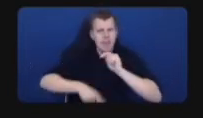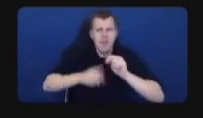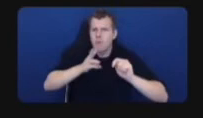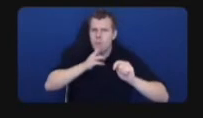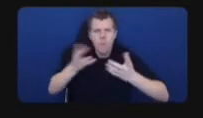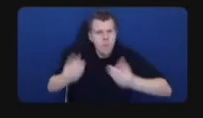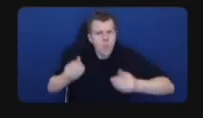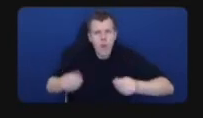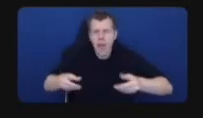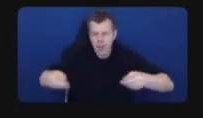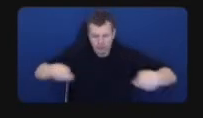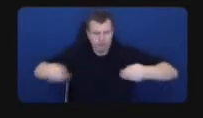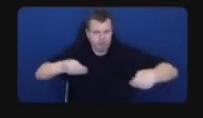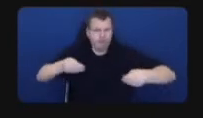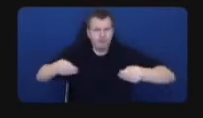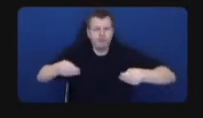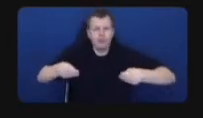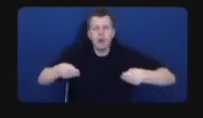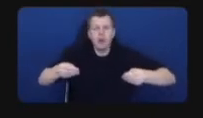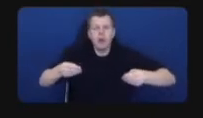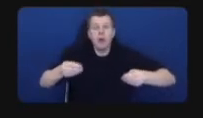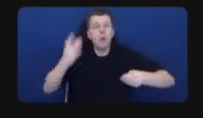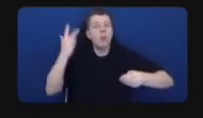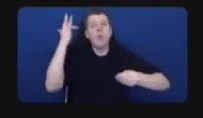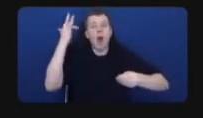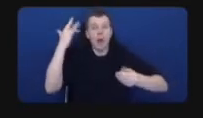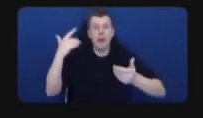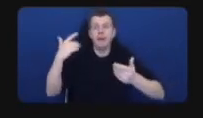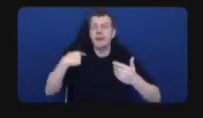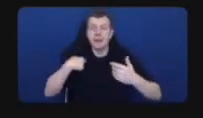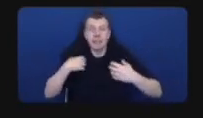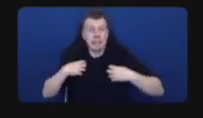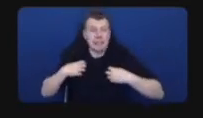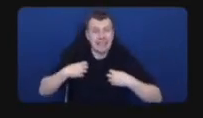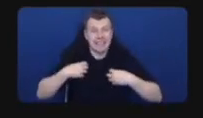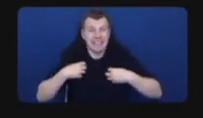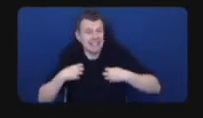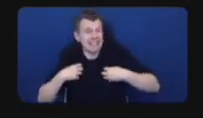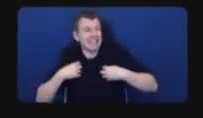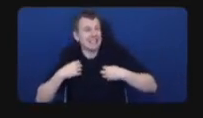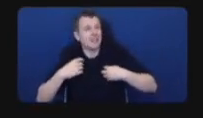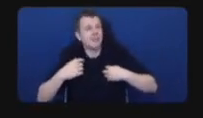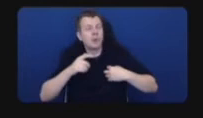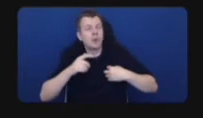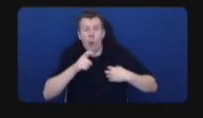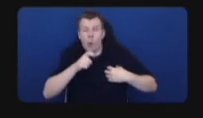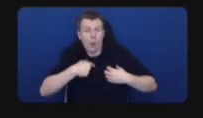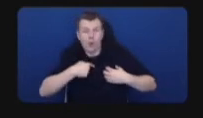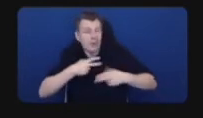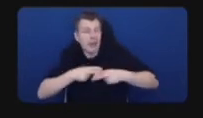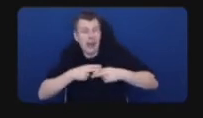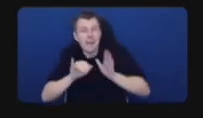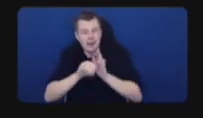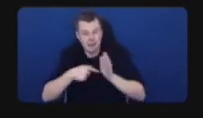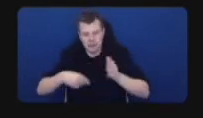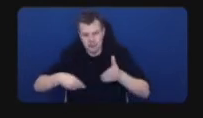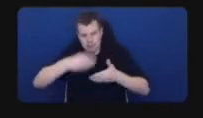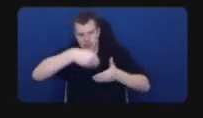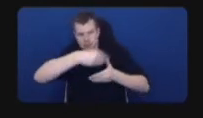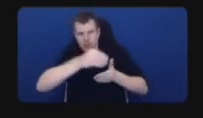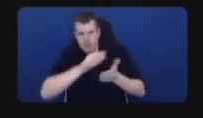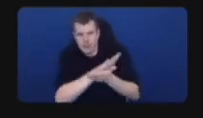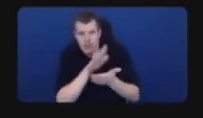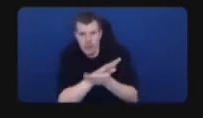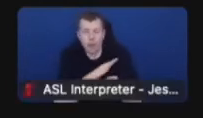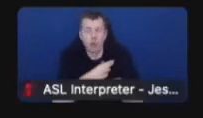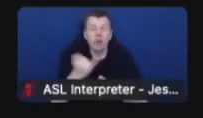个保持这些文件的安全。那在外出的时候碰到这种灾难的时候，我就可以显示